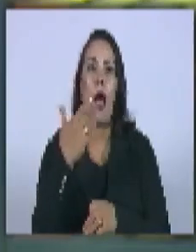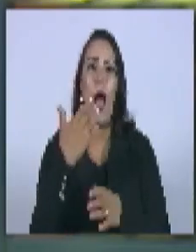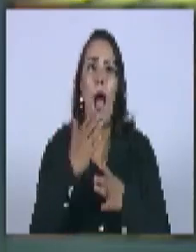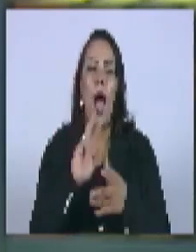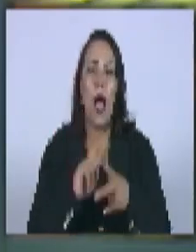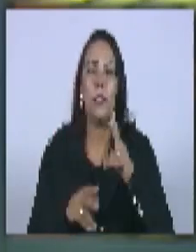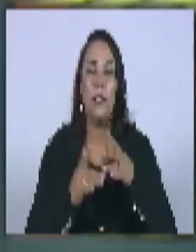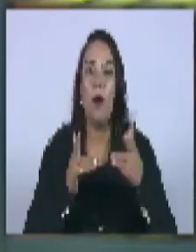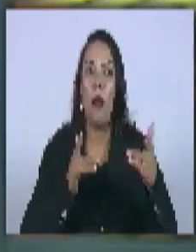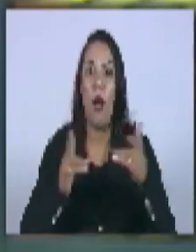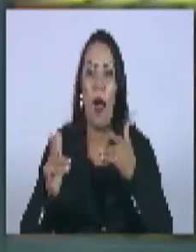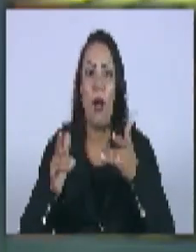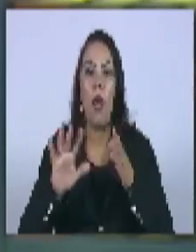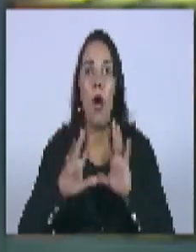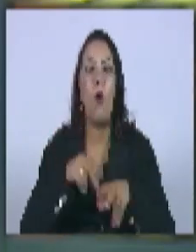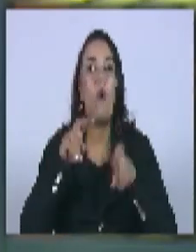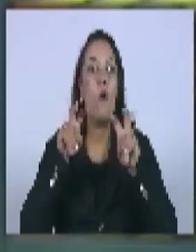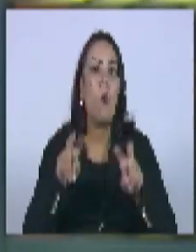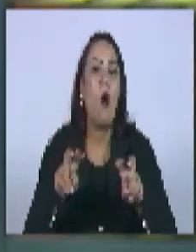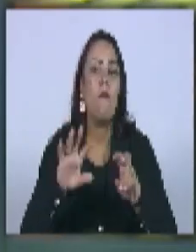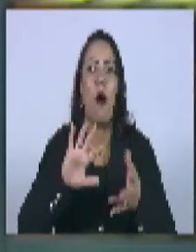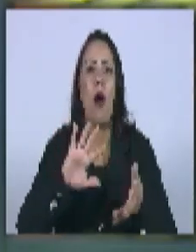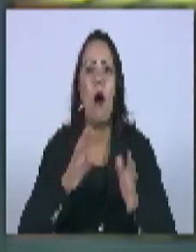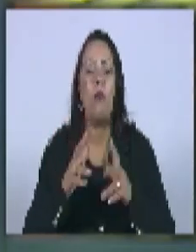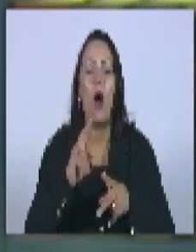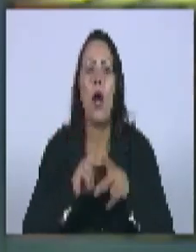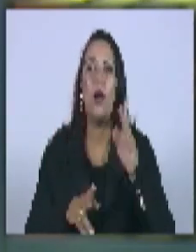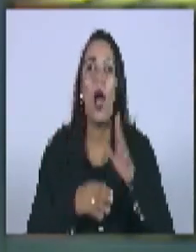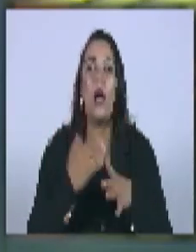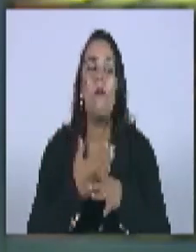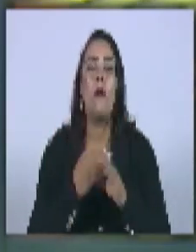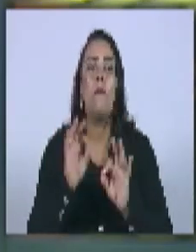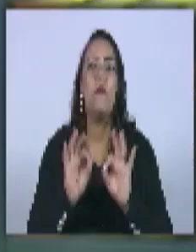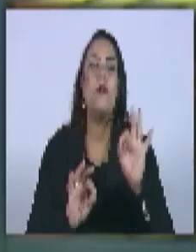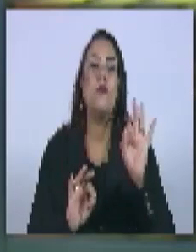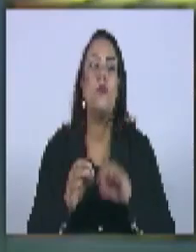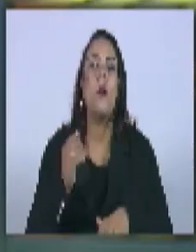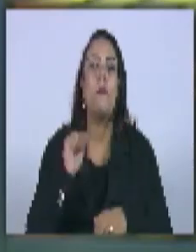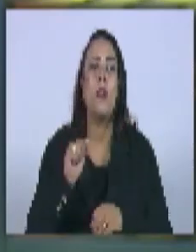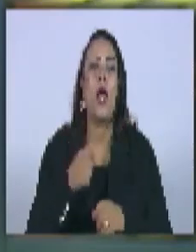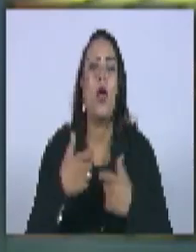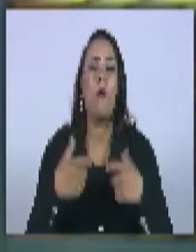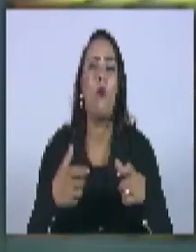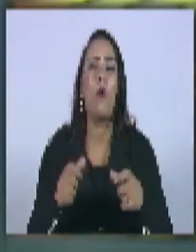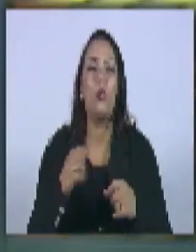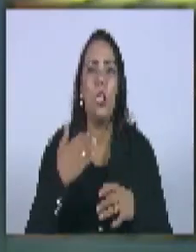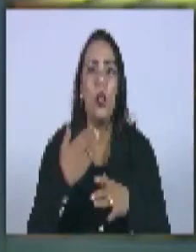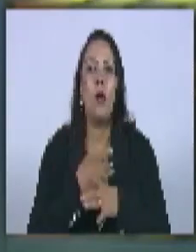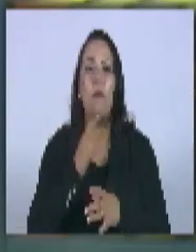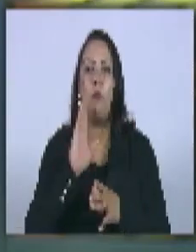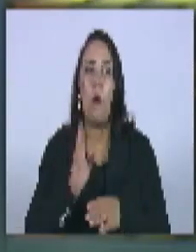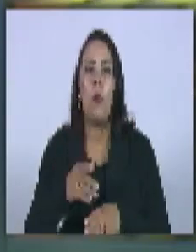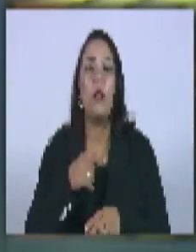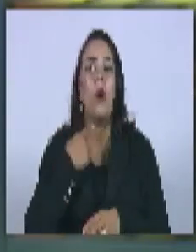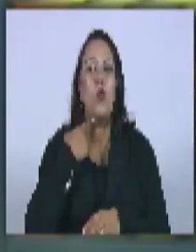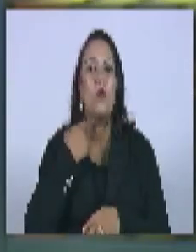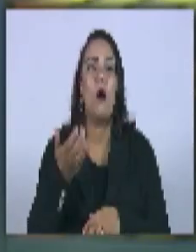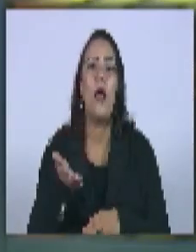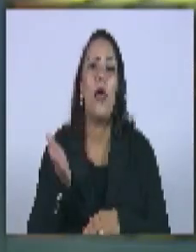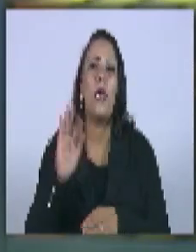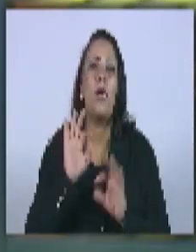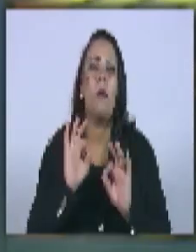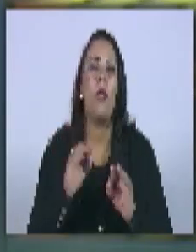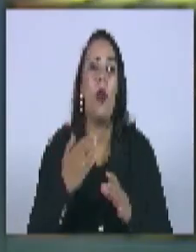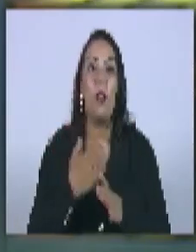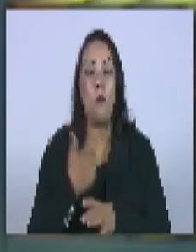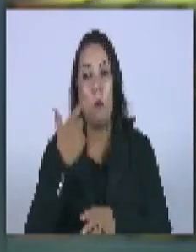خلل او اي عطل او اي اضطراب في المنظومه التقنيه وممكن يترتب عليه خسائر كبيره جدا